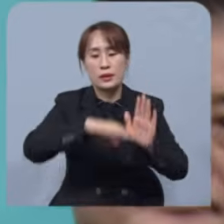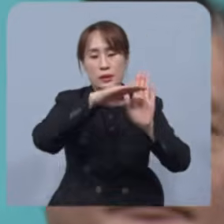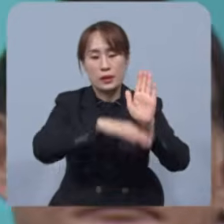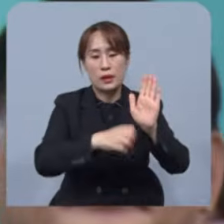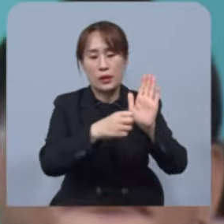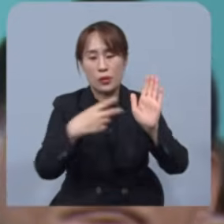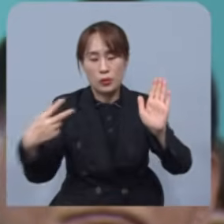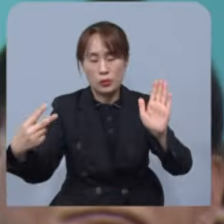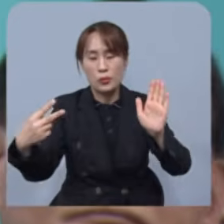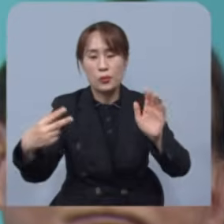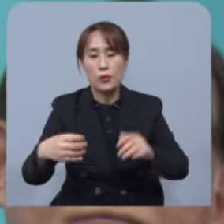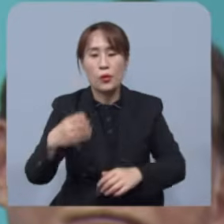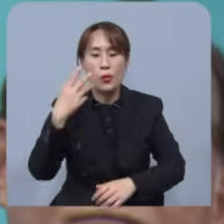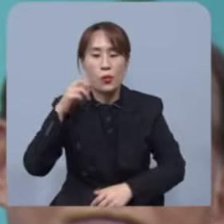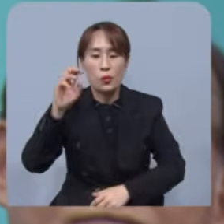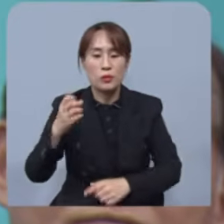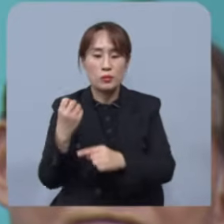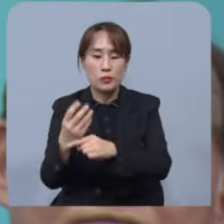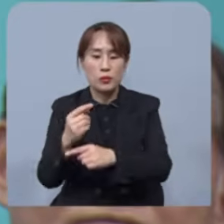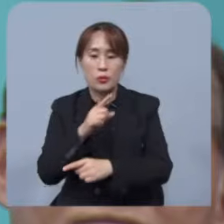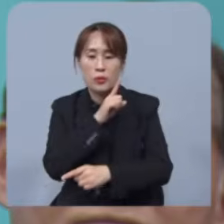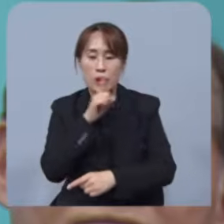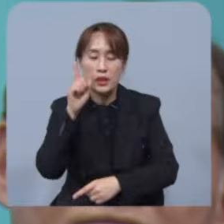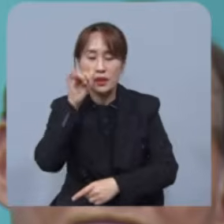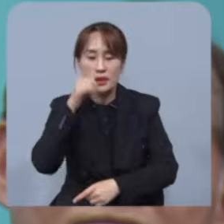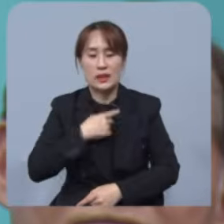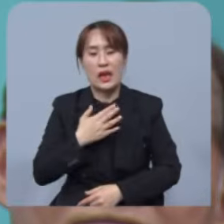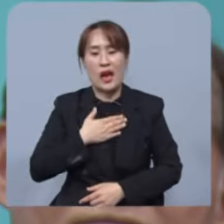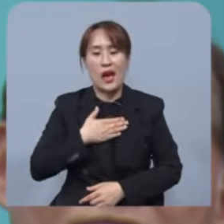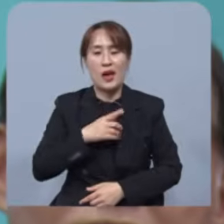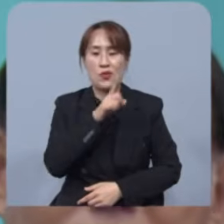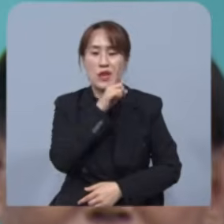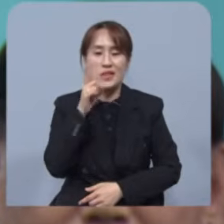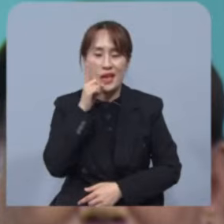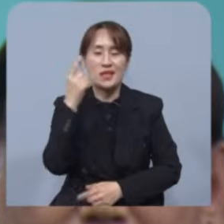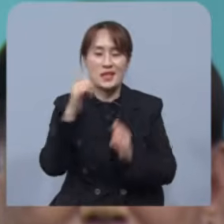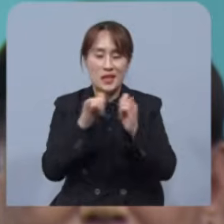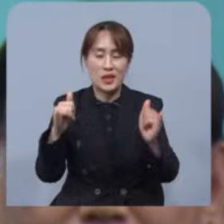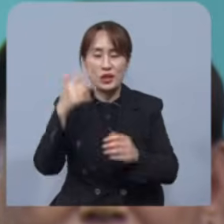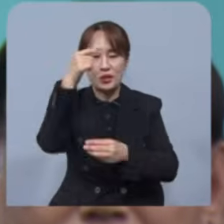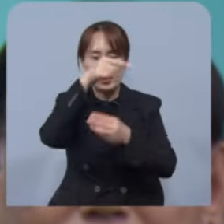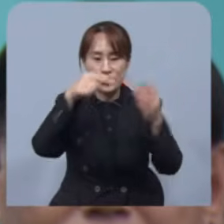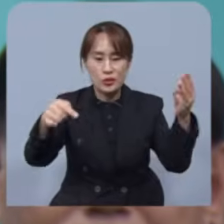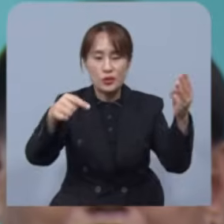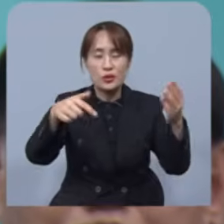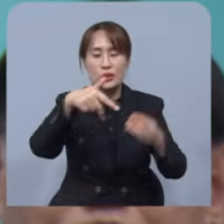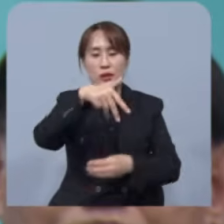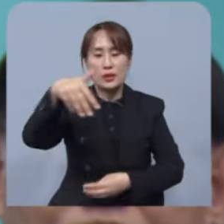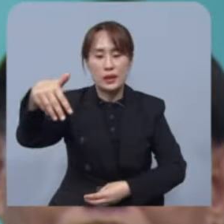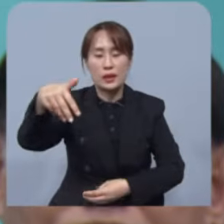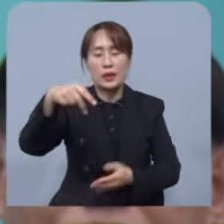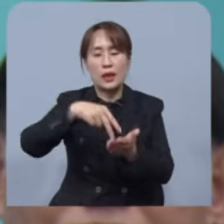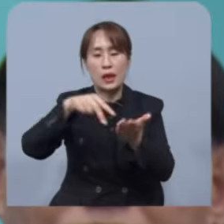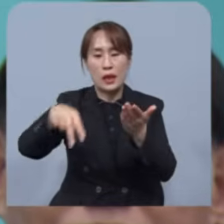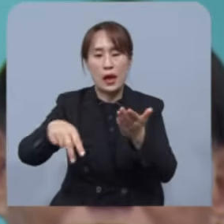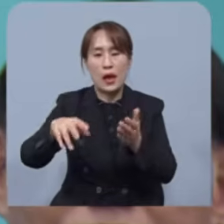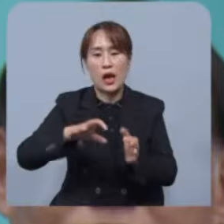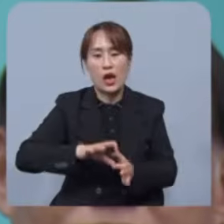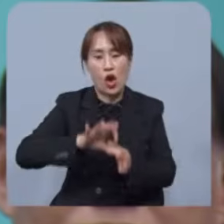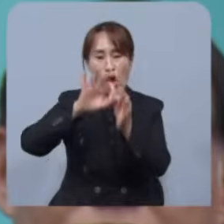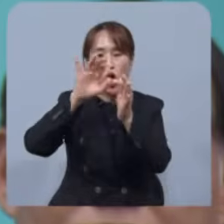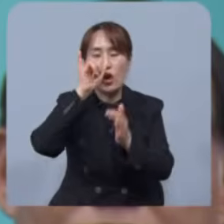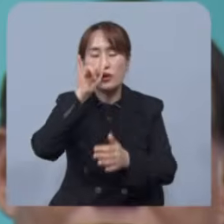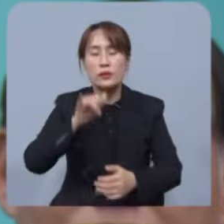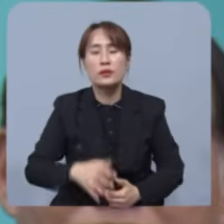이제 영동, 옥천, 보은, 괴산, 제가 괴산입니다만 그리고 충주, 제천, 단양 이렇게 연결되어